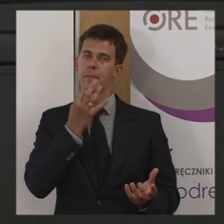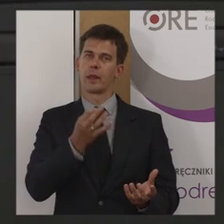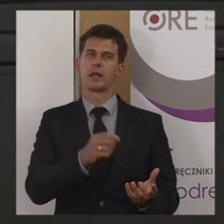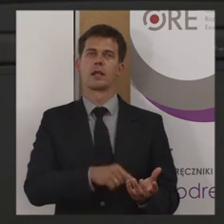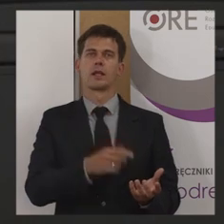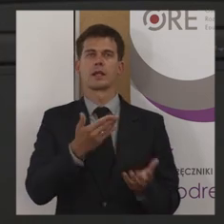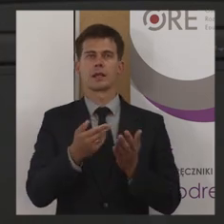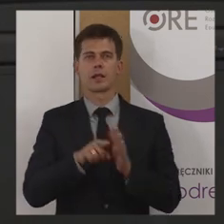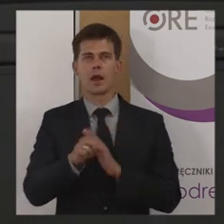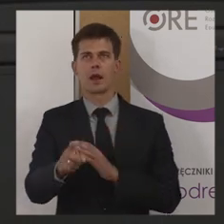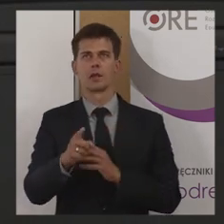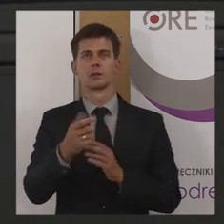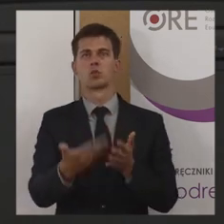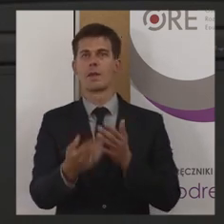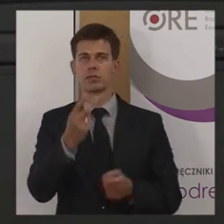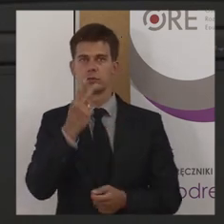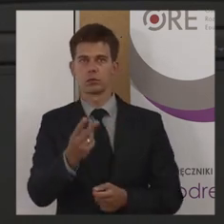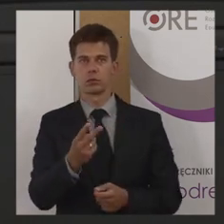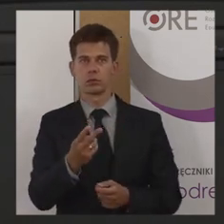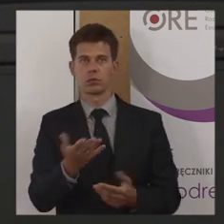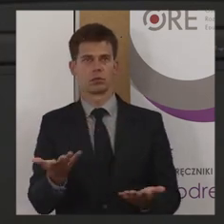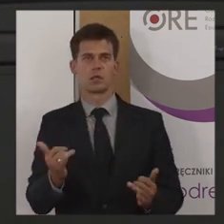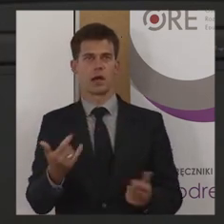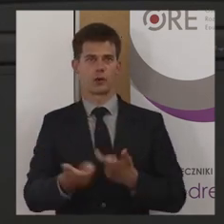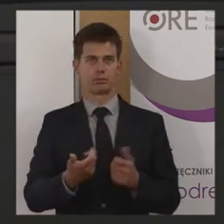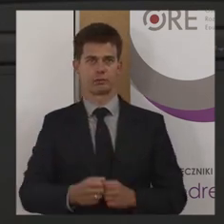uniwersalnie? Z części barw zrezygnować,